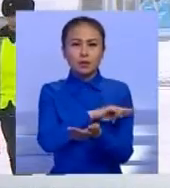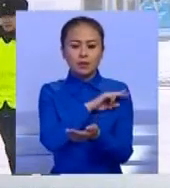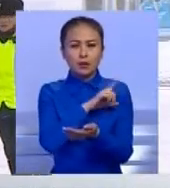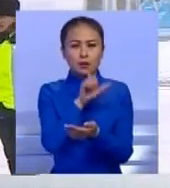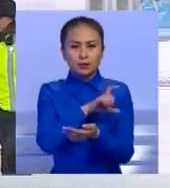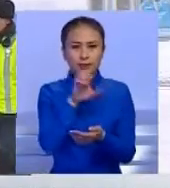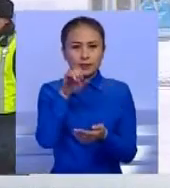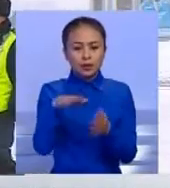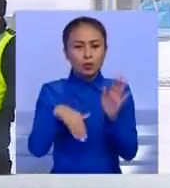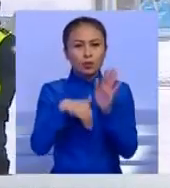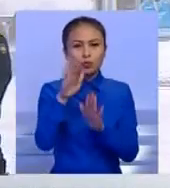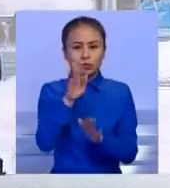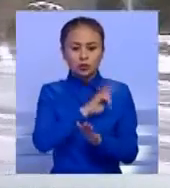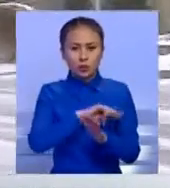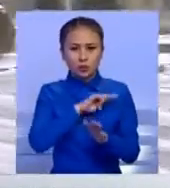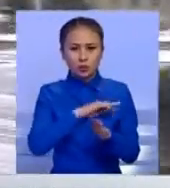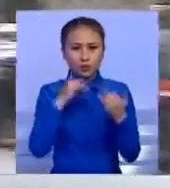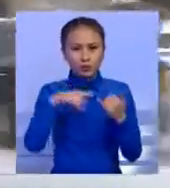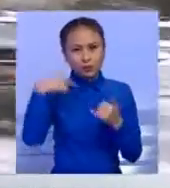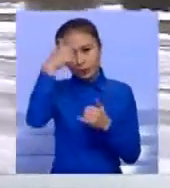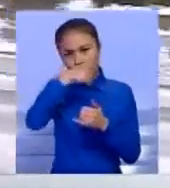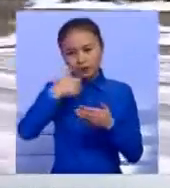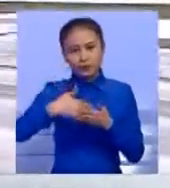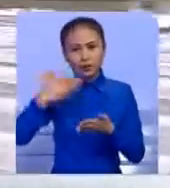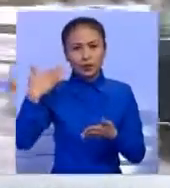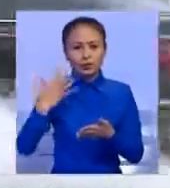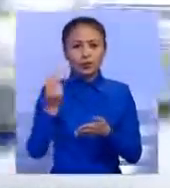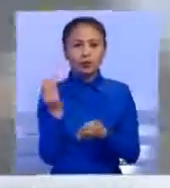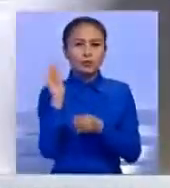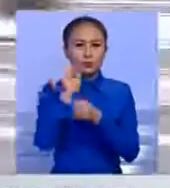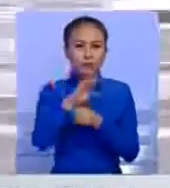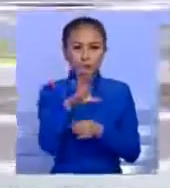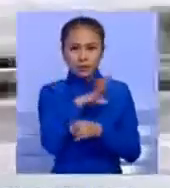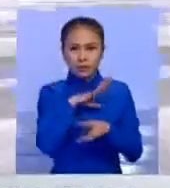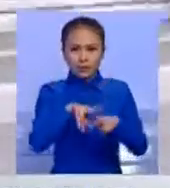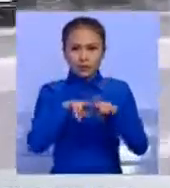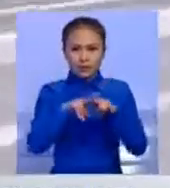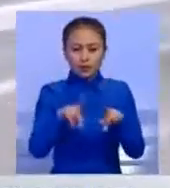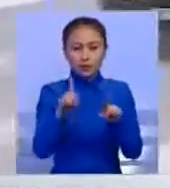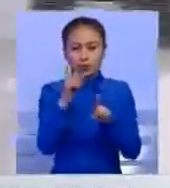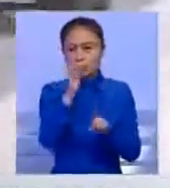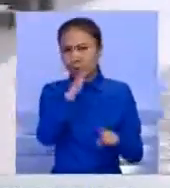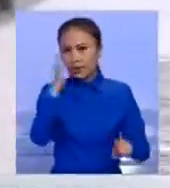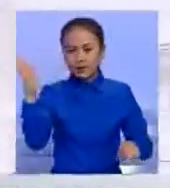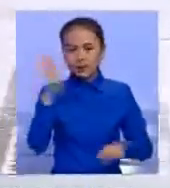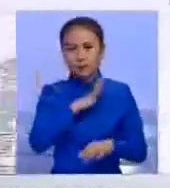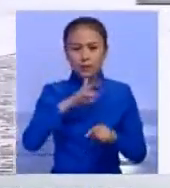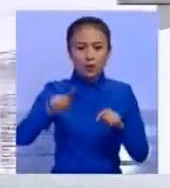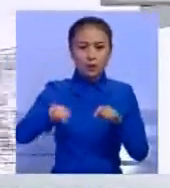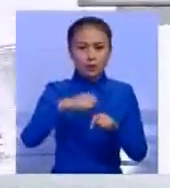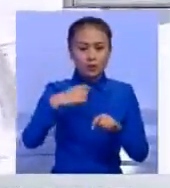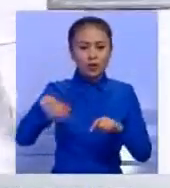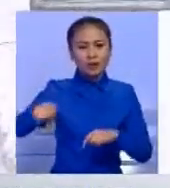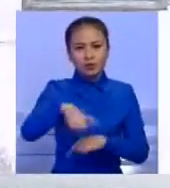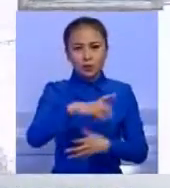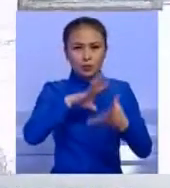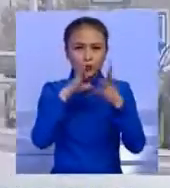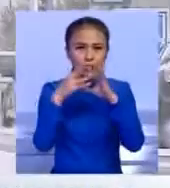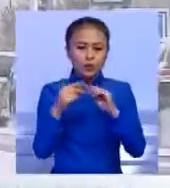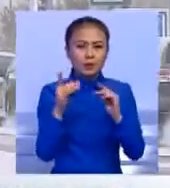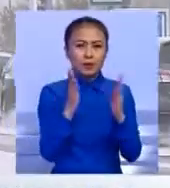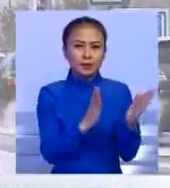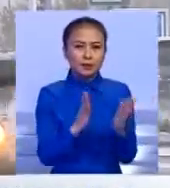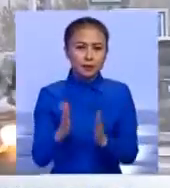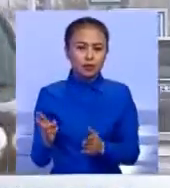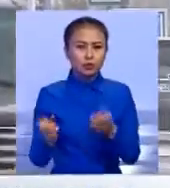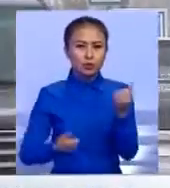статистика жақсарды дегенмен, биыл жыл басынан бері бір ғана Астанада 100-ден астам көлік апаты тіркеліпті. Бұл ретте